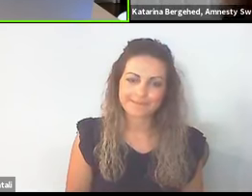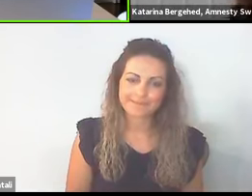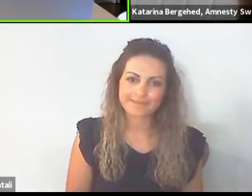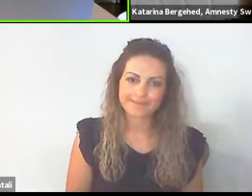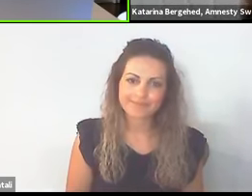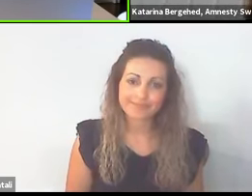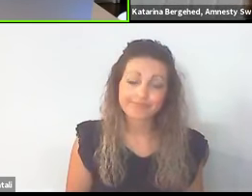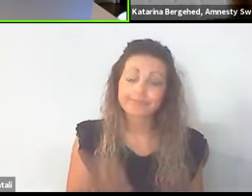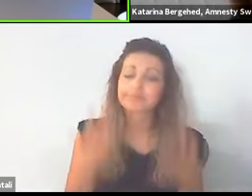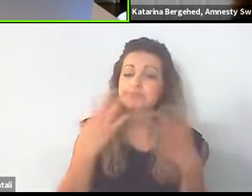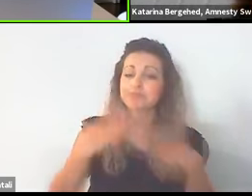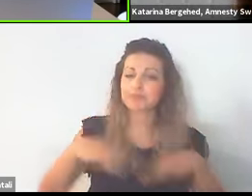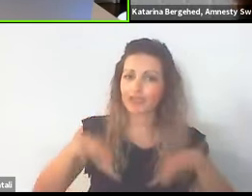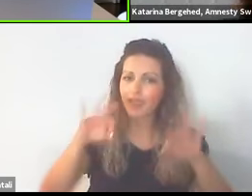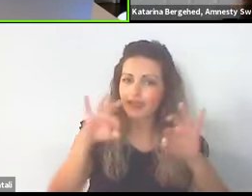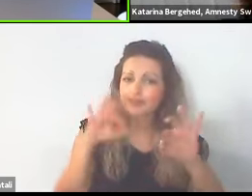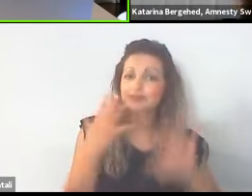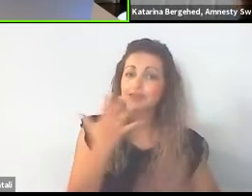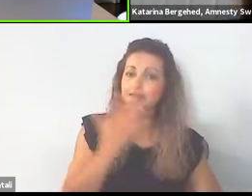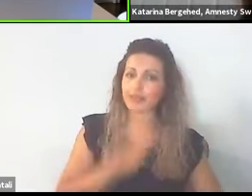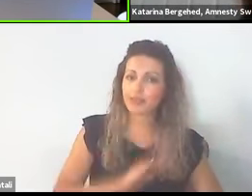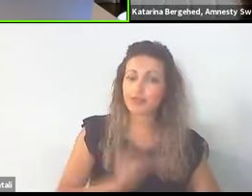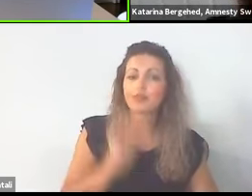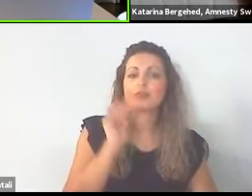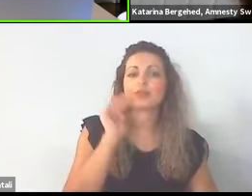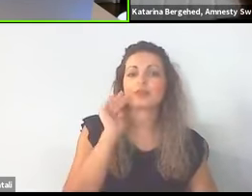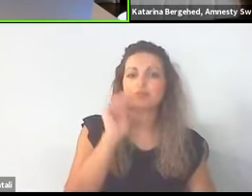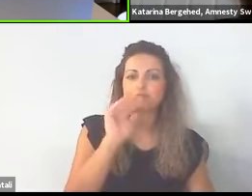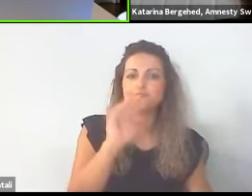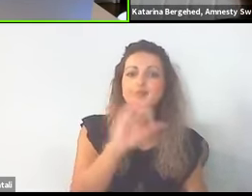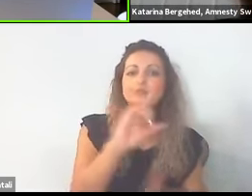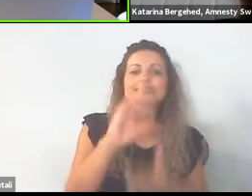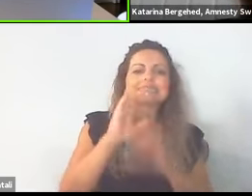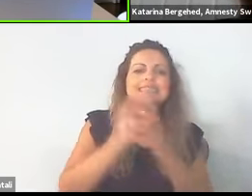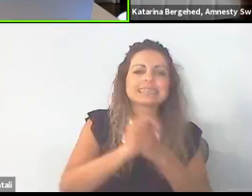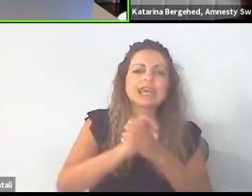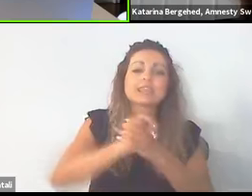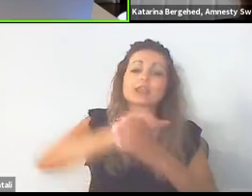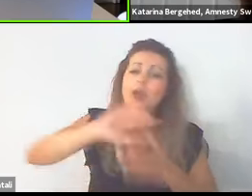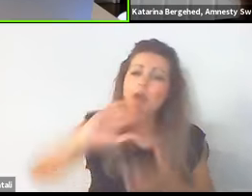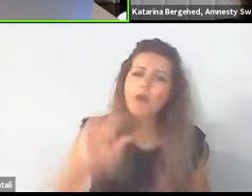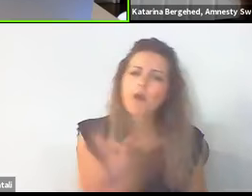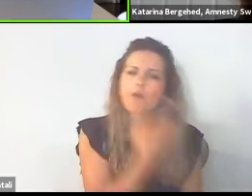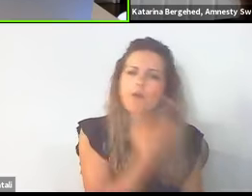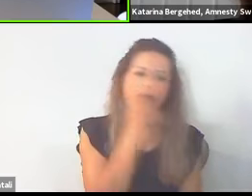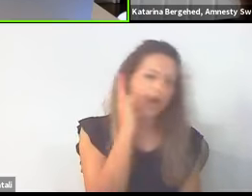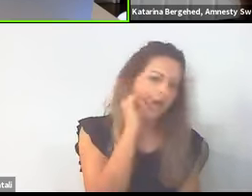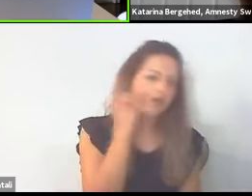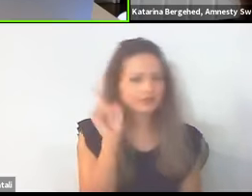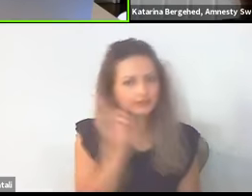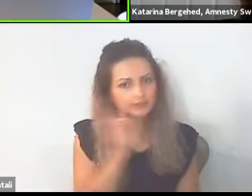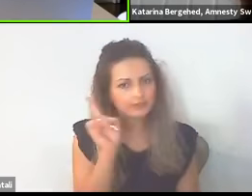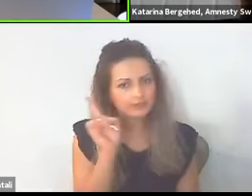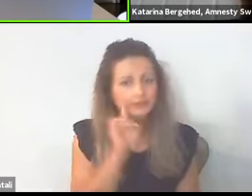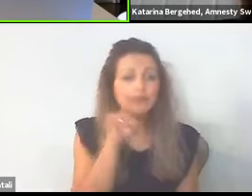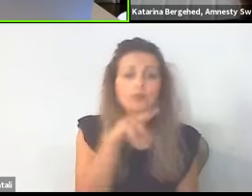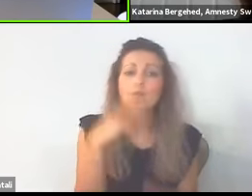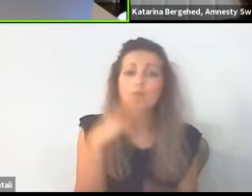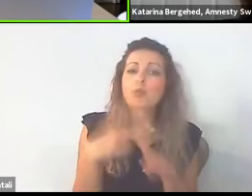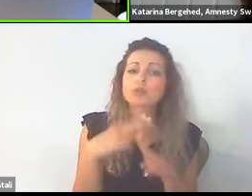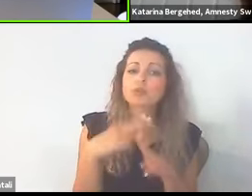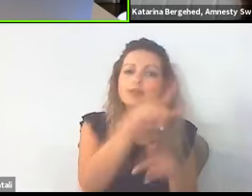Καταρχάς, θα ήθελα να μεταφέρω τα συγχαρητήριά μου σε όλες και όλους σας για αυτή την πάρα πολύ σημαντική